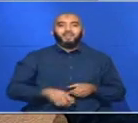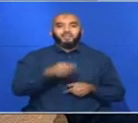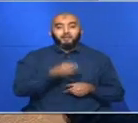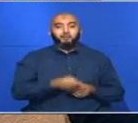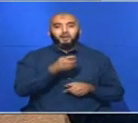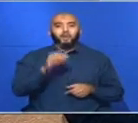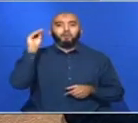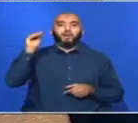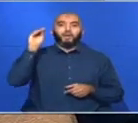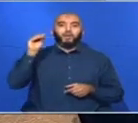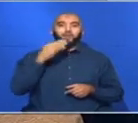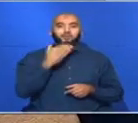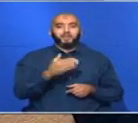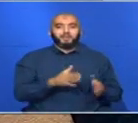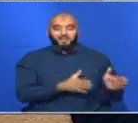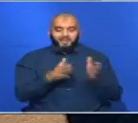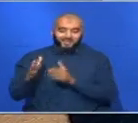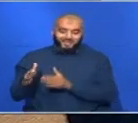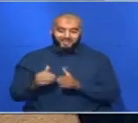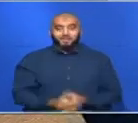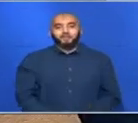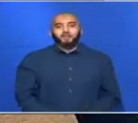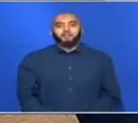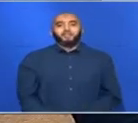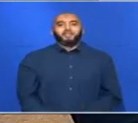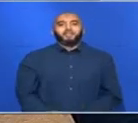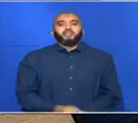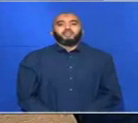وعليكم السلام سيد ابراهيم لا باس ان شاء الله